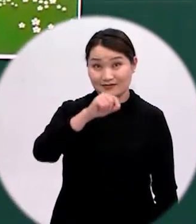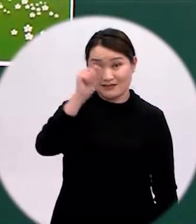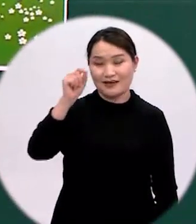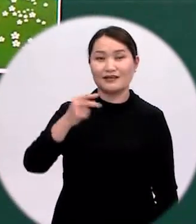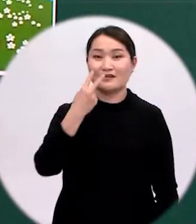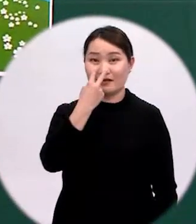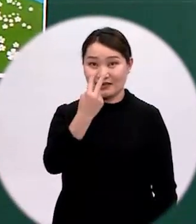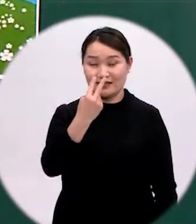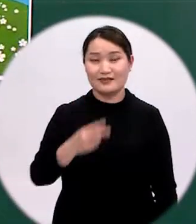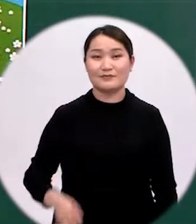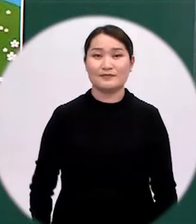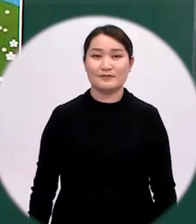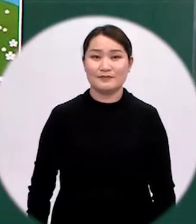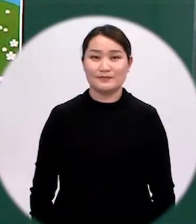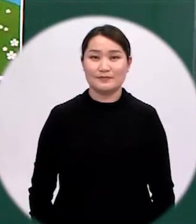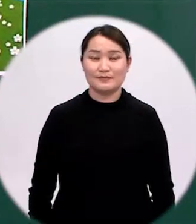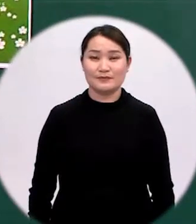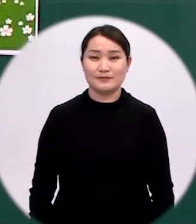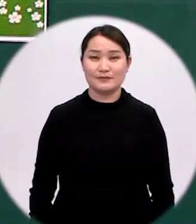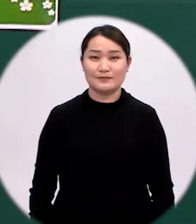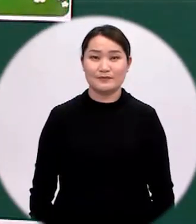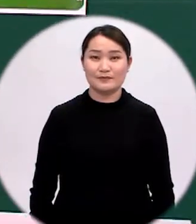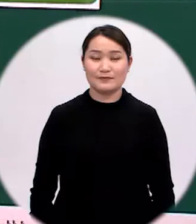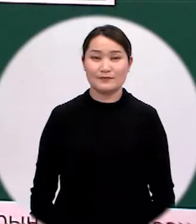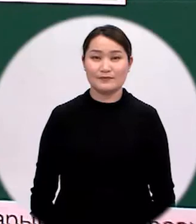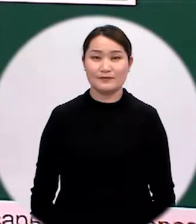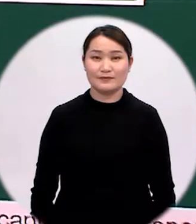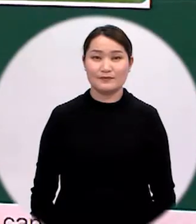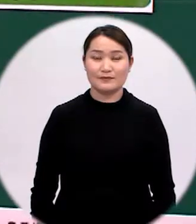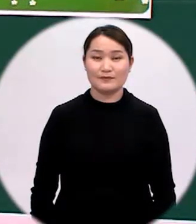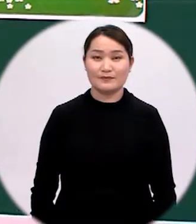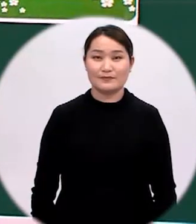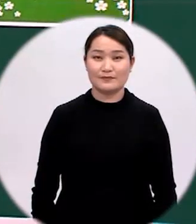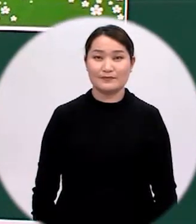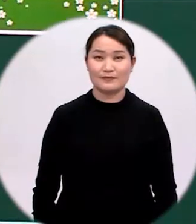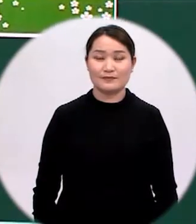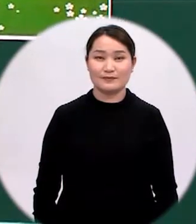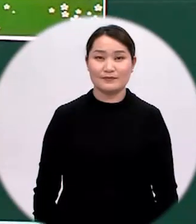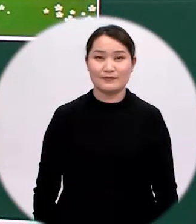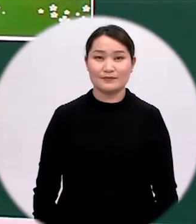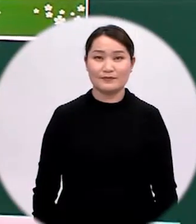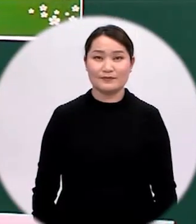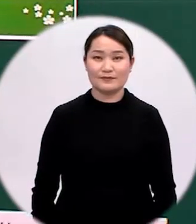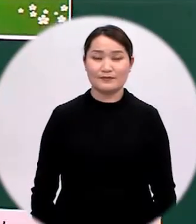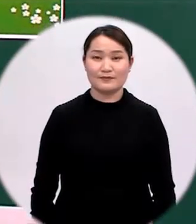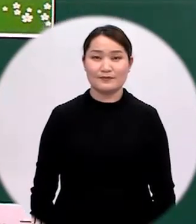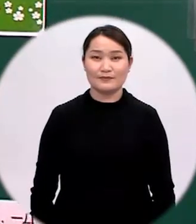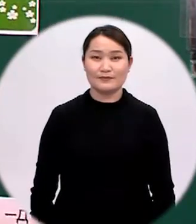дараа зун, зуны улирлын дараа намар, намрын улирлын дараа